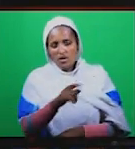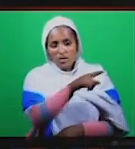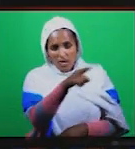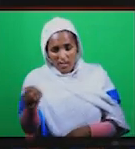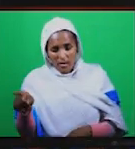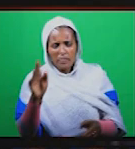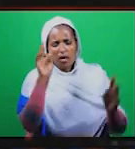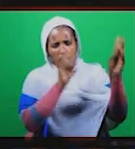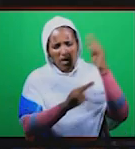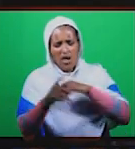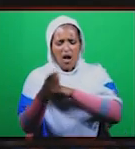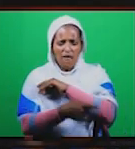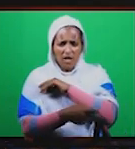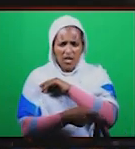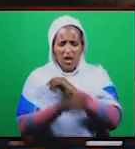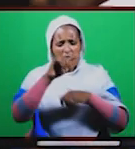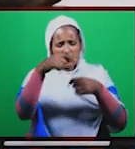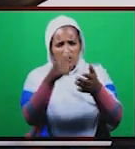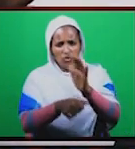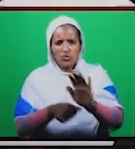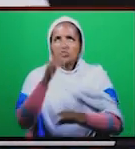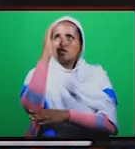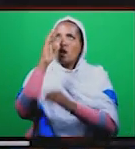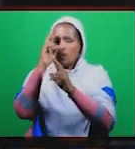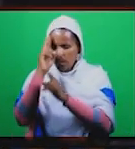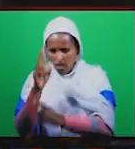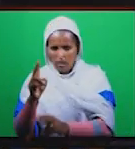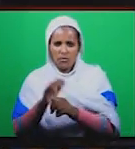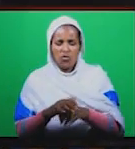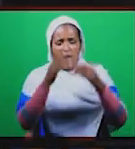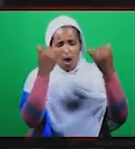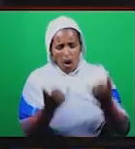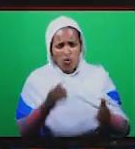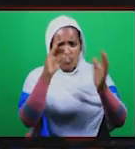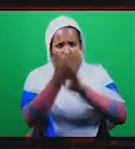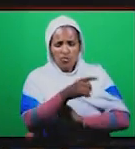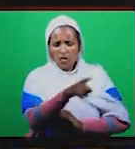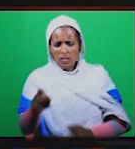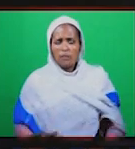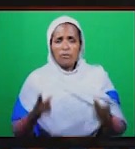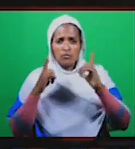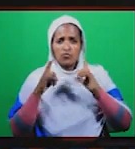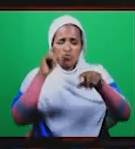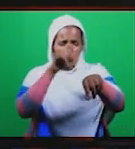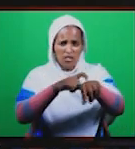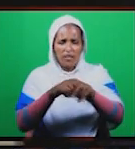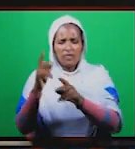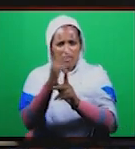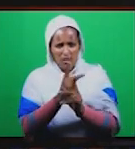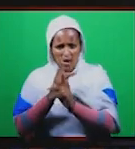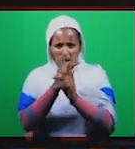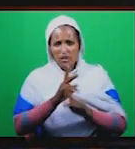ነፍሳቸውን በአብርሃና በይስሐቅ ያኑርልን አገልጋዮችን በእውነት እና እናንተንም ከመከራ ከፈተና ስለሰወራችሁ